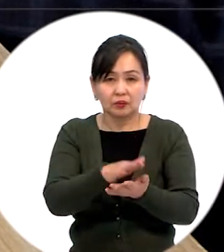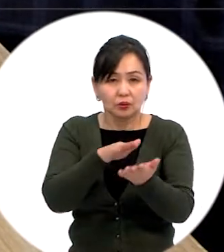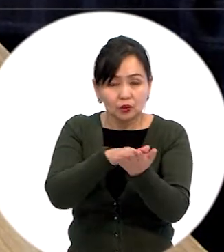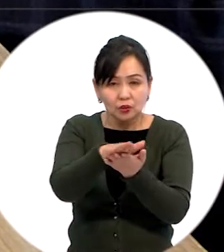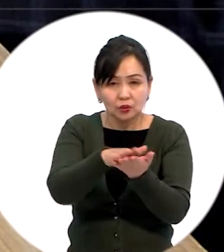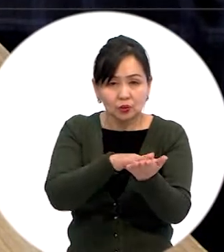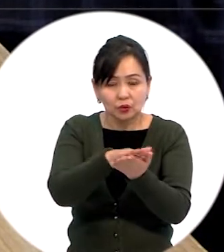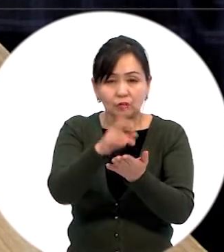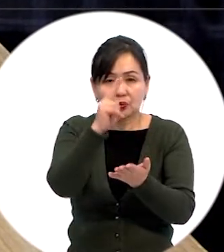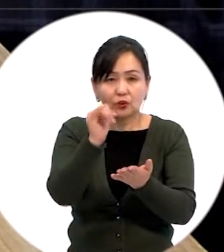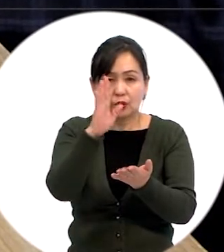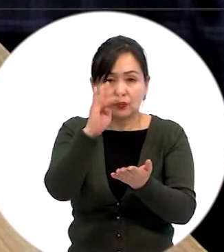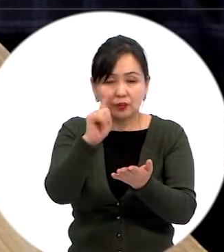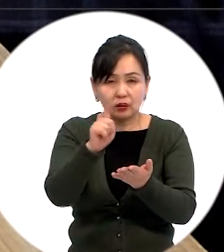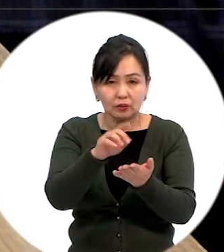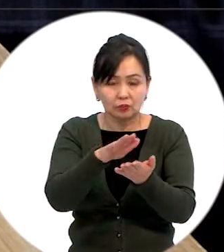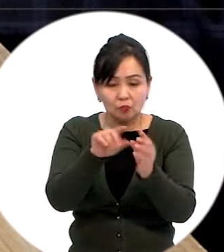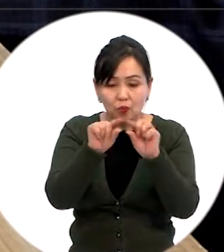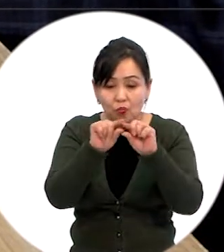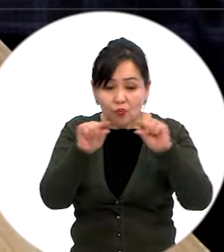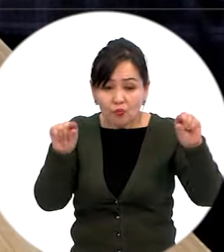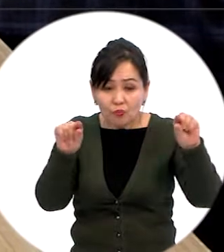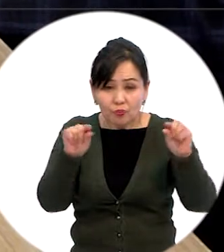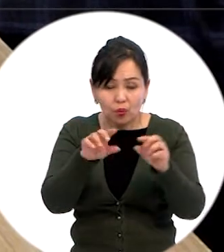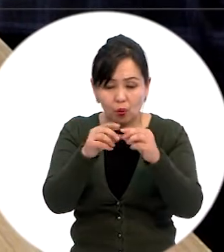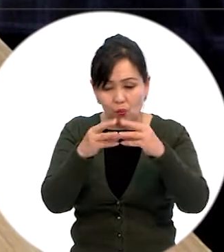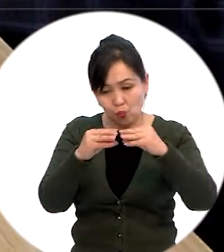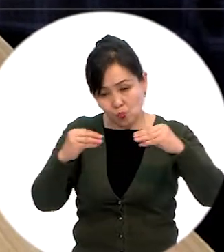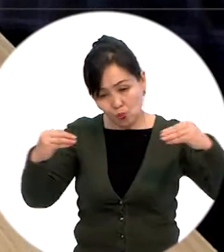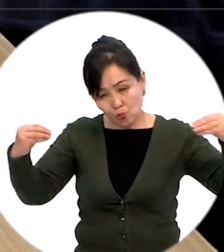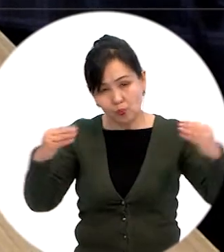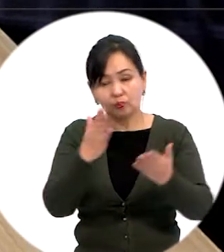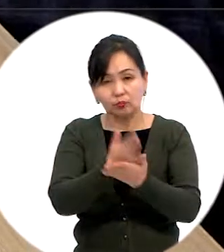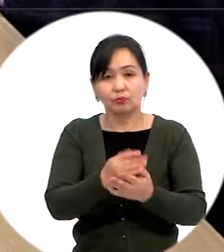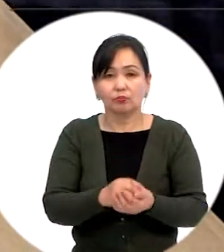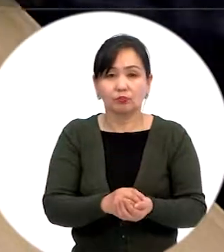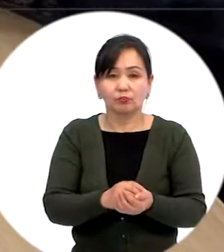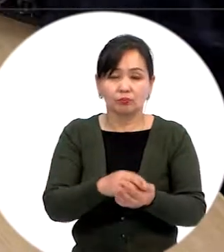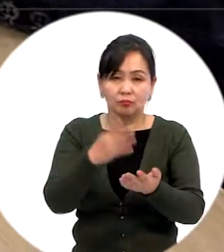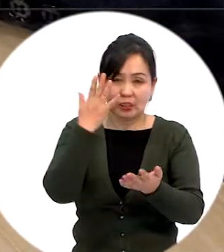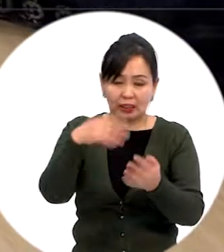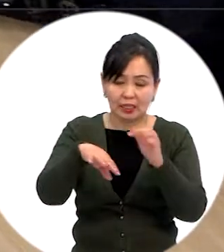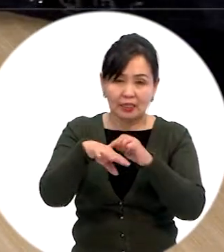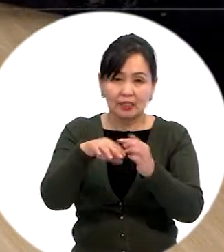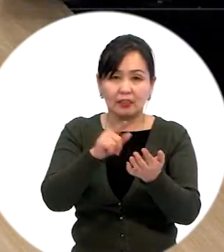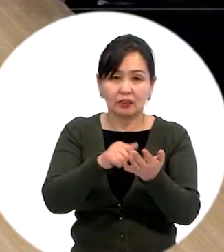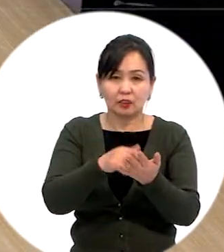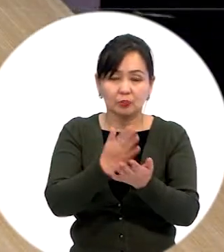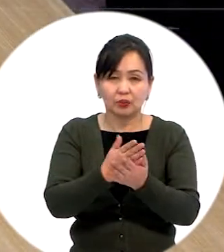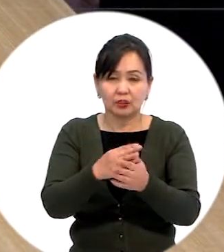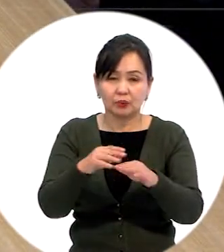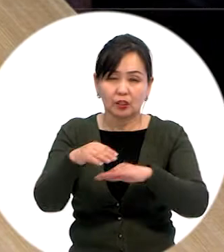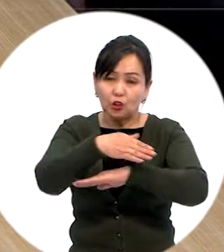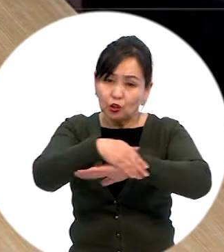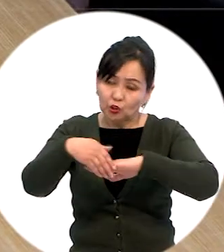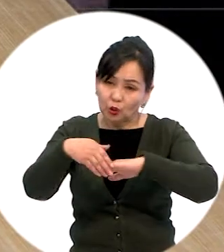болохоор ерөнхийдөө гонцгой урт болгоно гэсэн. За гараараа ингэж цових аргыг хэрэглэж болно. За үгүй бол ийм